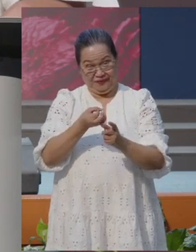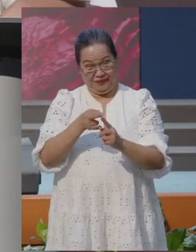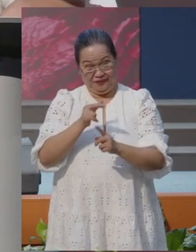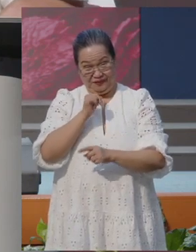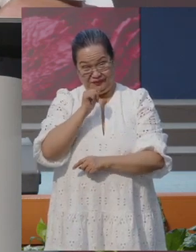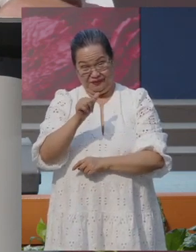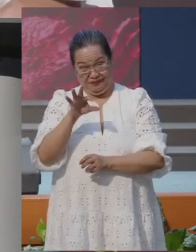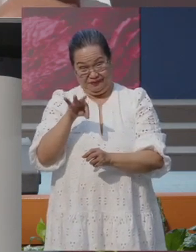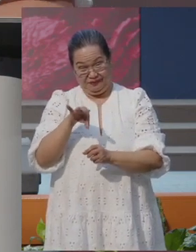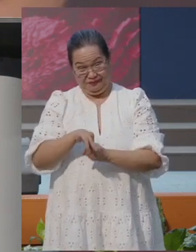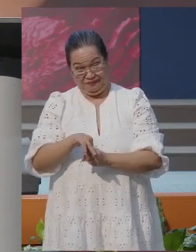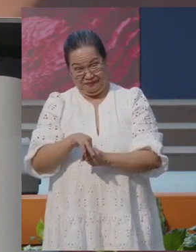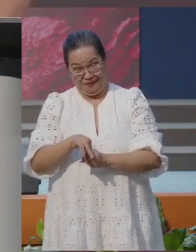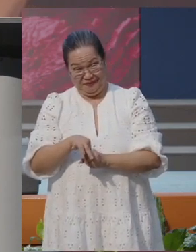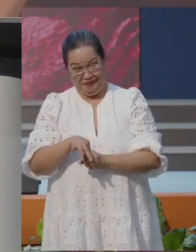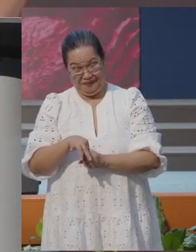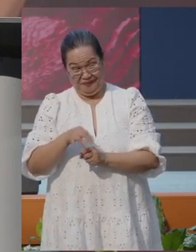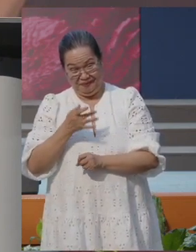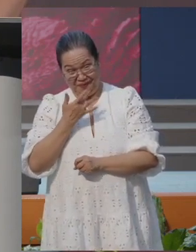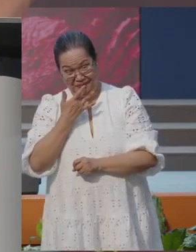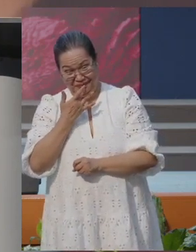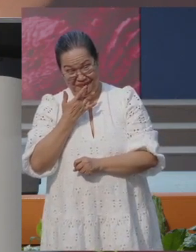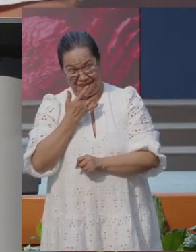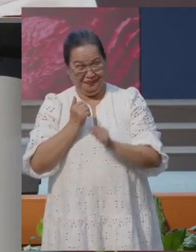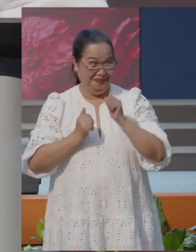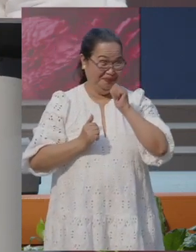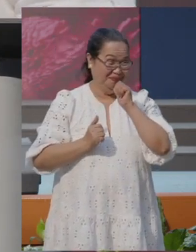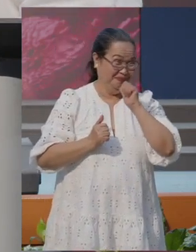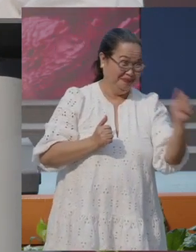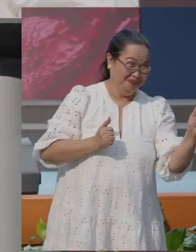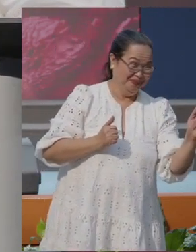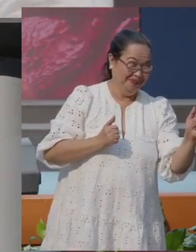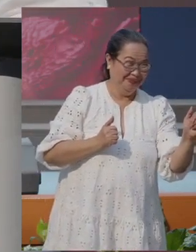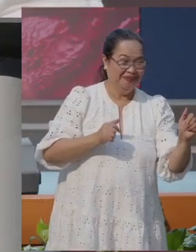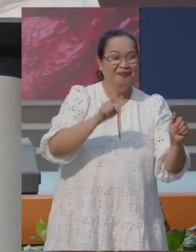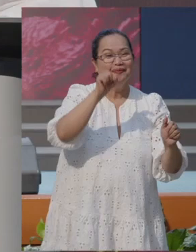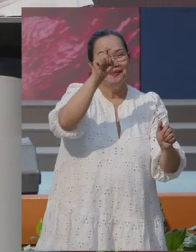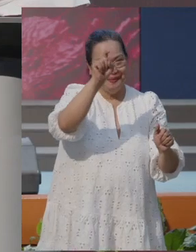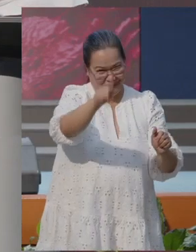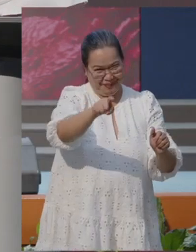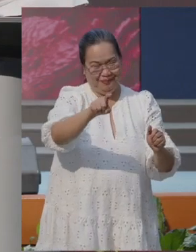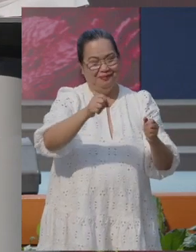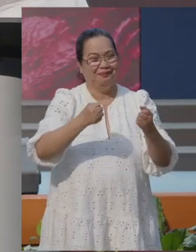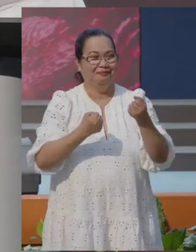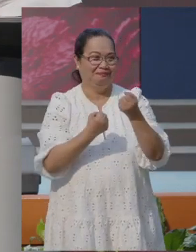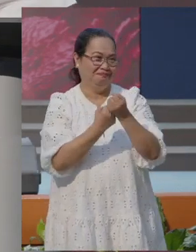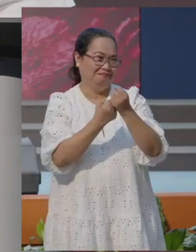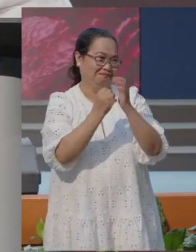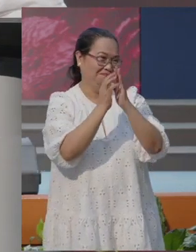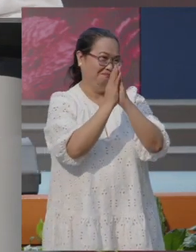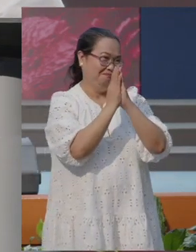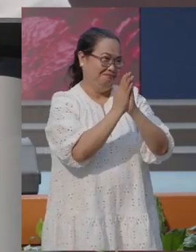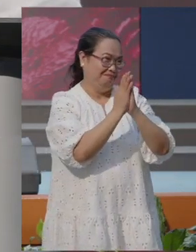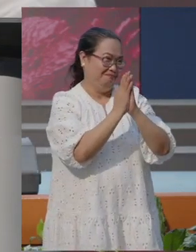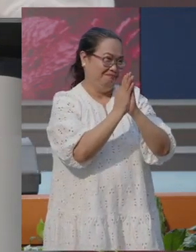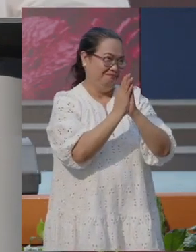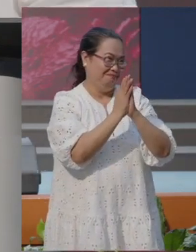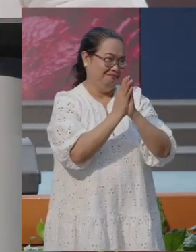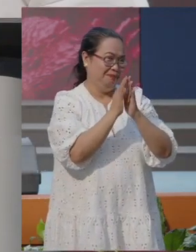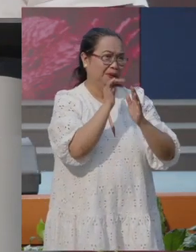No? Pero kahit na hindi niyo siya binoto, kailangan ipanalangin niyo siya. At hindi imprecatory